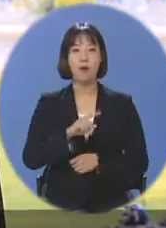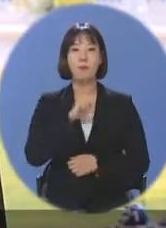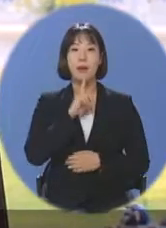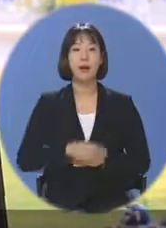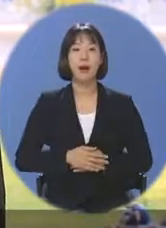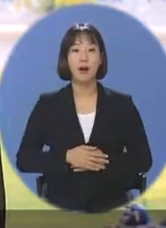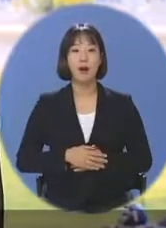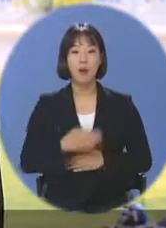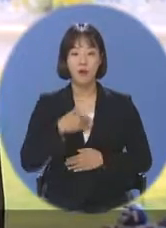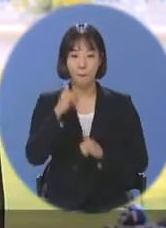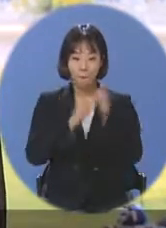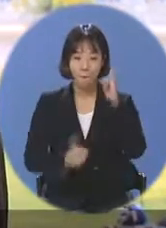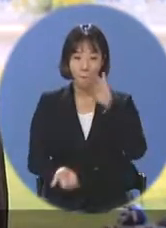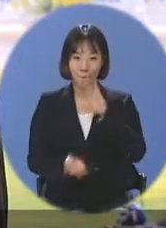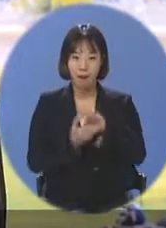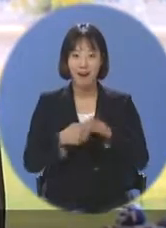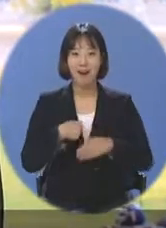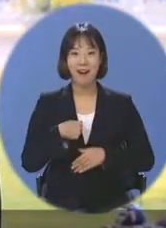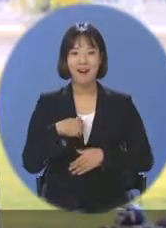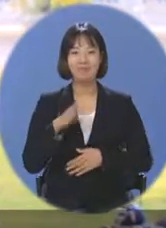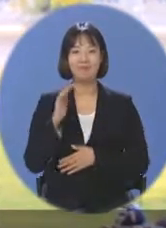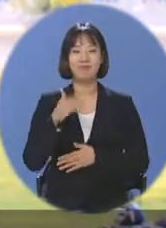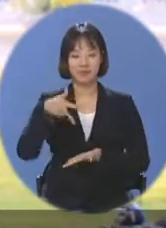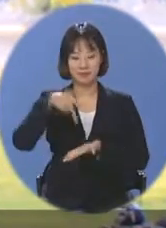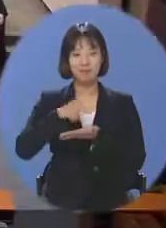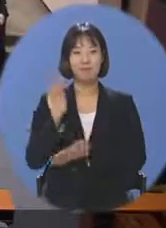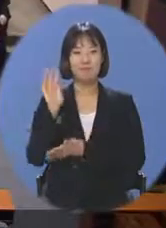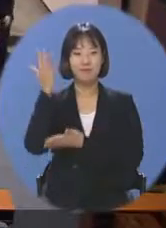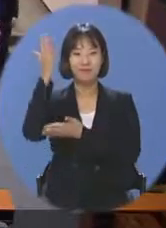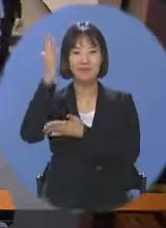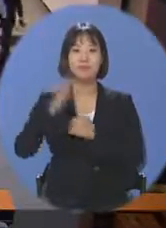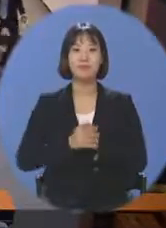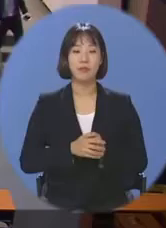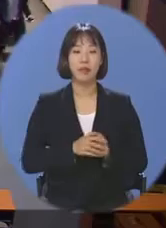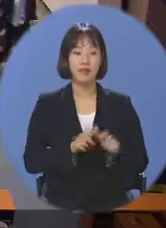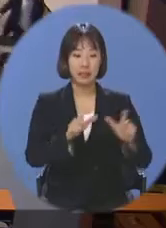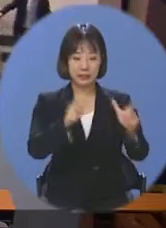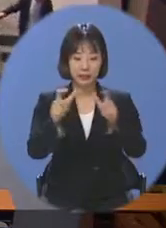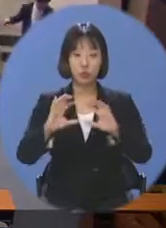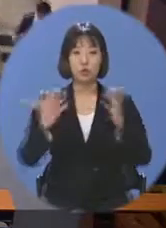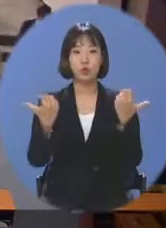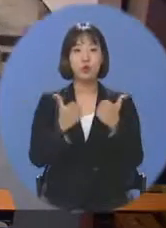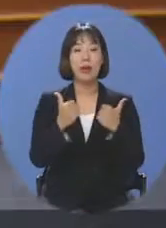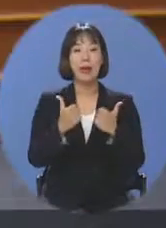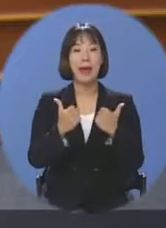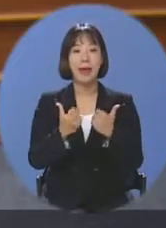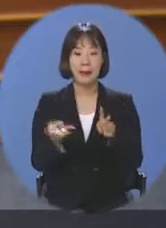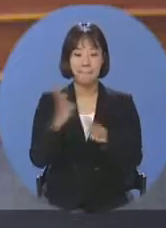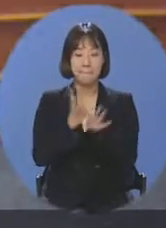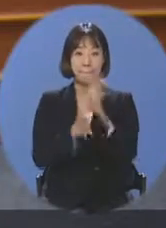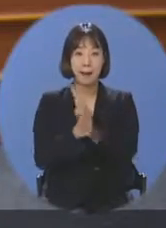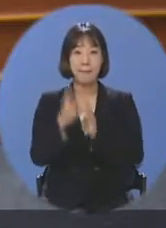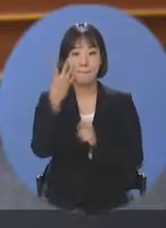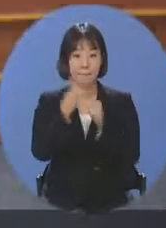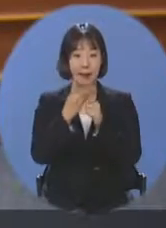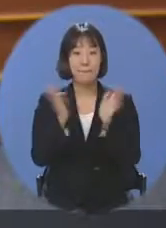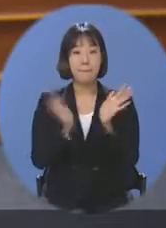기록이 붙었다는 건 저에게 분에 넘치는 영광이죠. 지역에서 사선 국회의원을 지내고 전담지사를 역임한 이